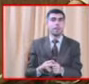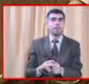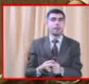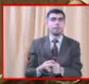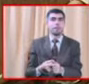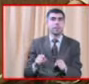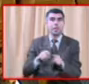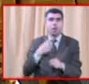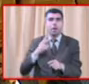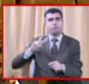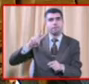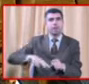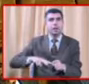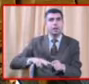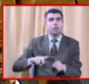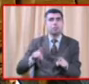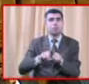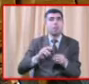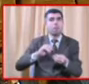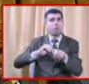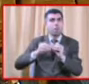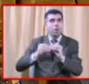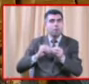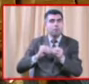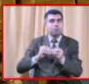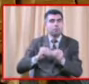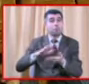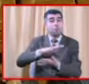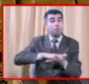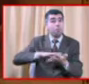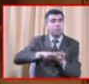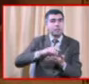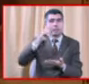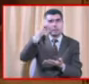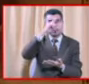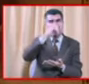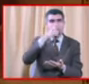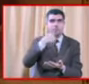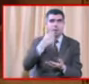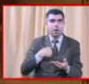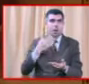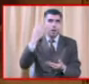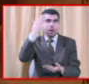قلنا لك بكل صراحة يطرح مشكل حقيقي، وأنا كذلك على علم لأن